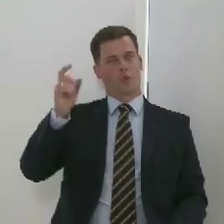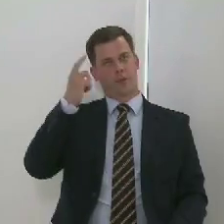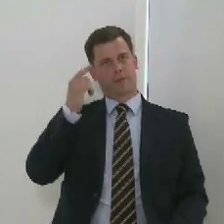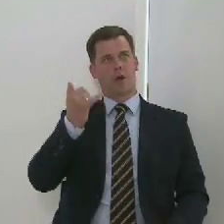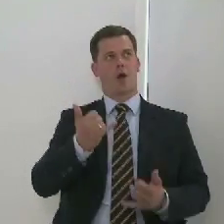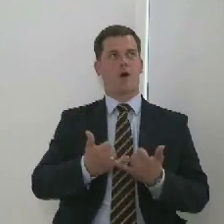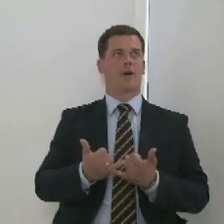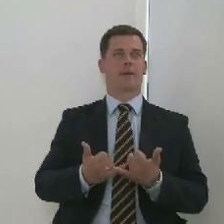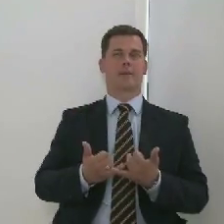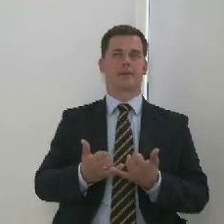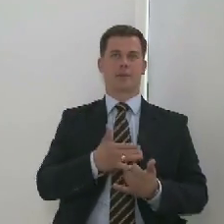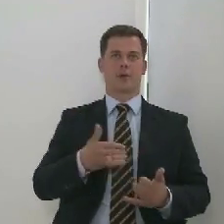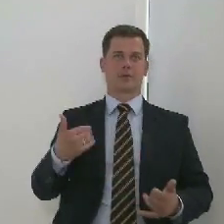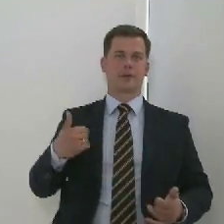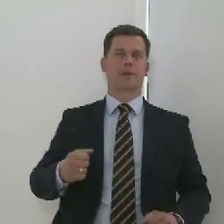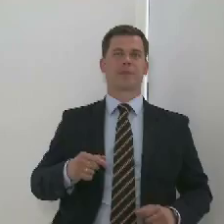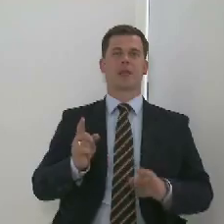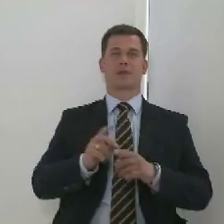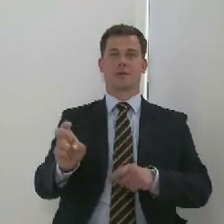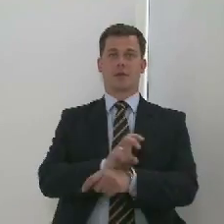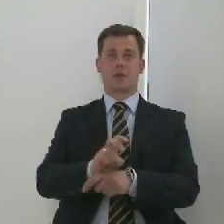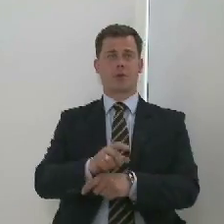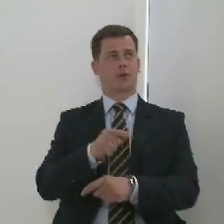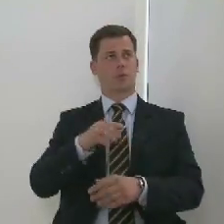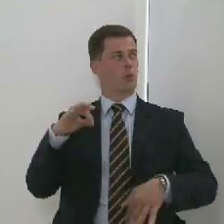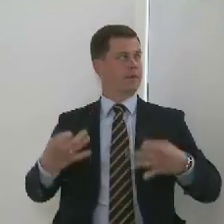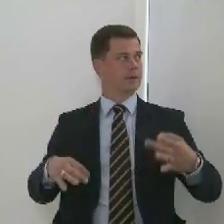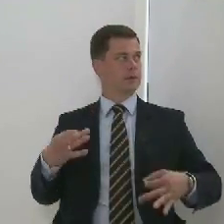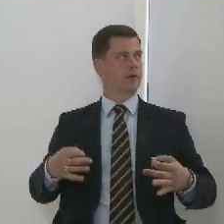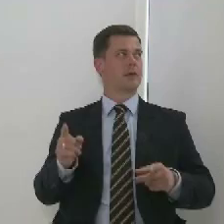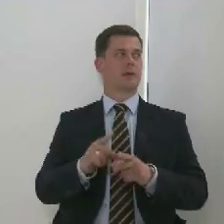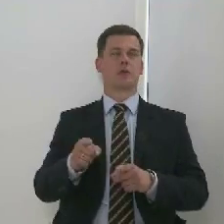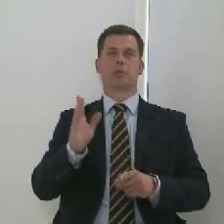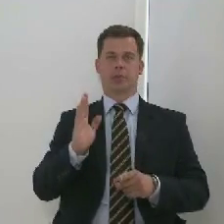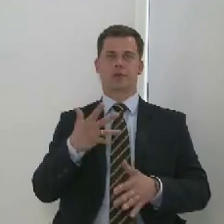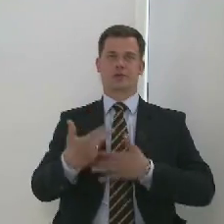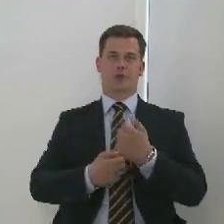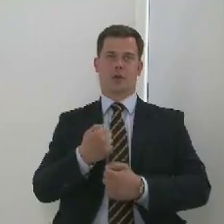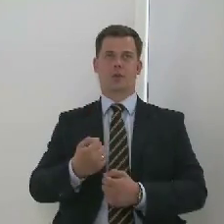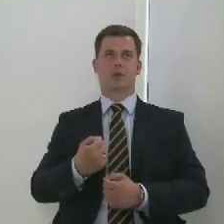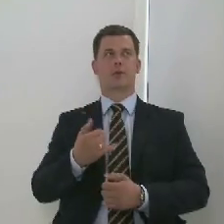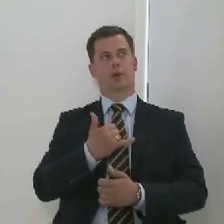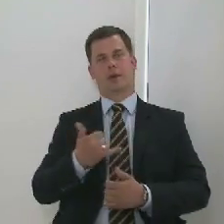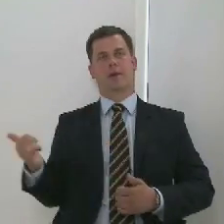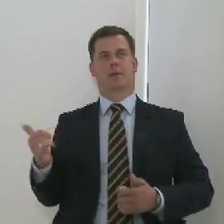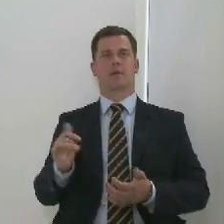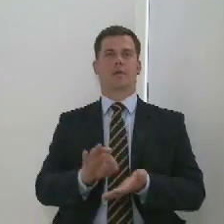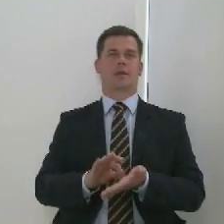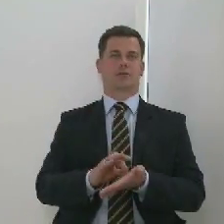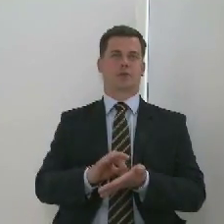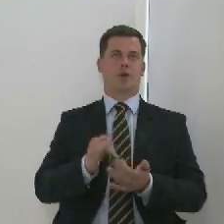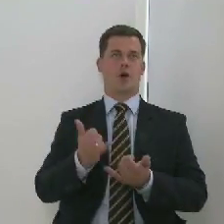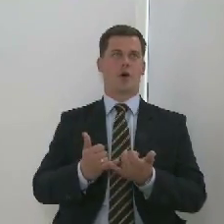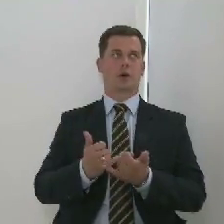Polsce. Natomiast nasza technologia jest uniwersalna i będzie też działać na innych nasionach